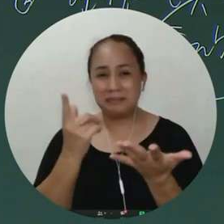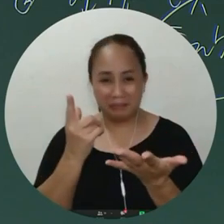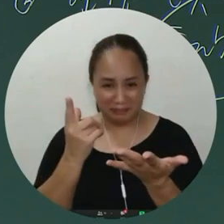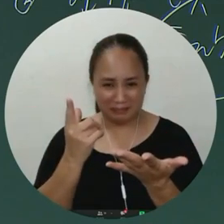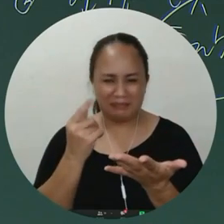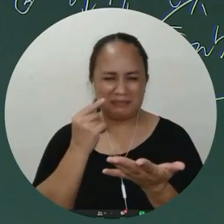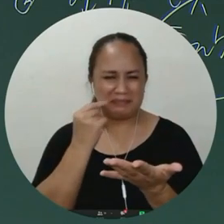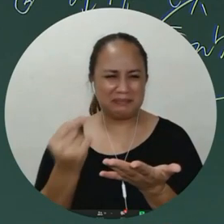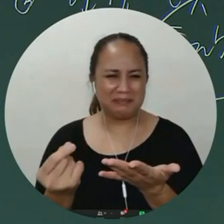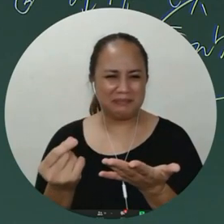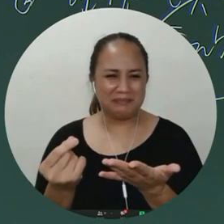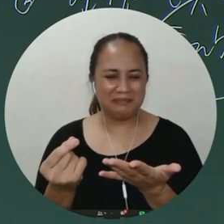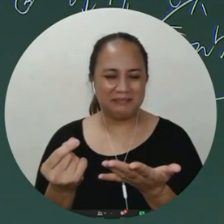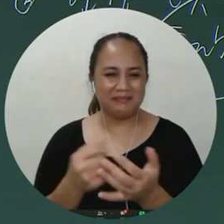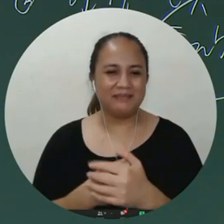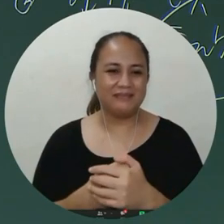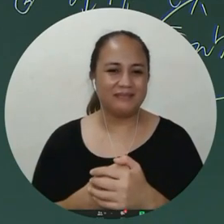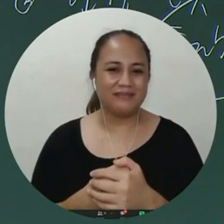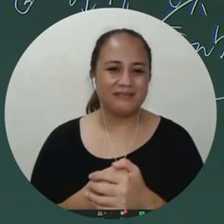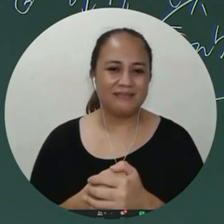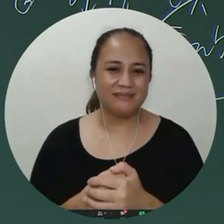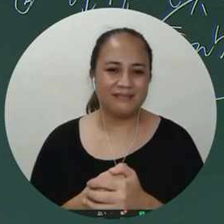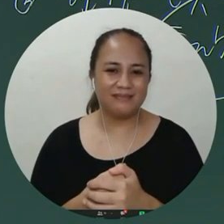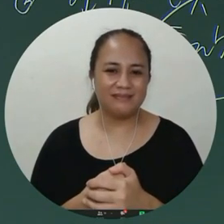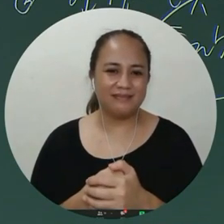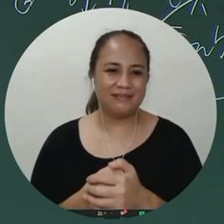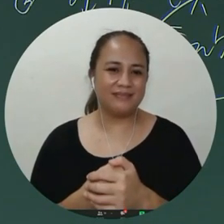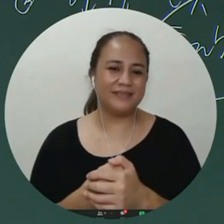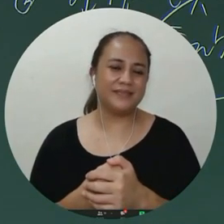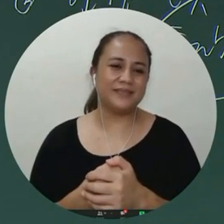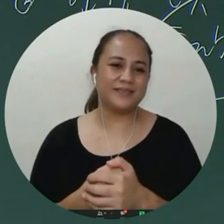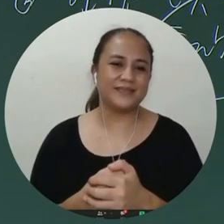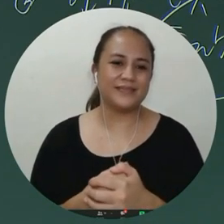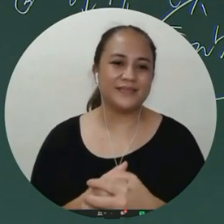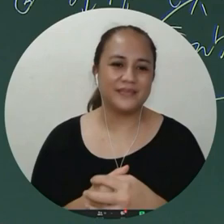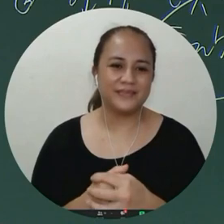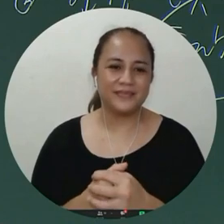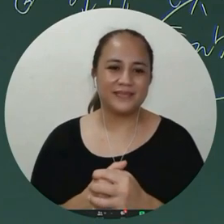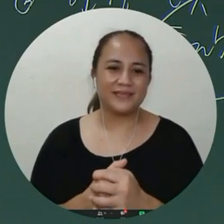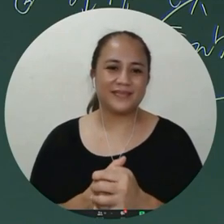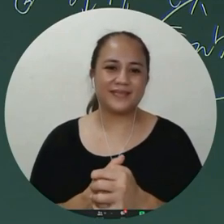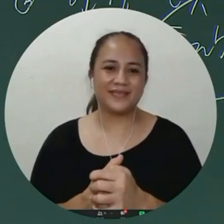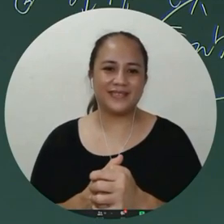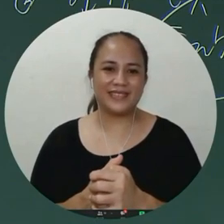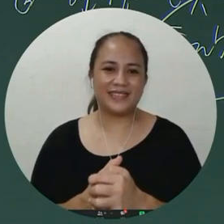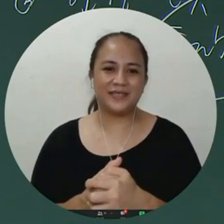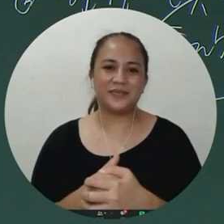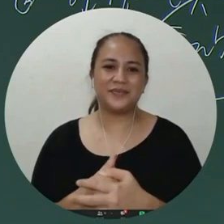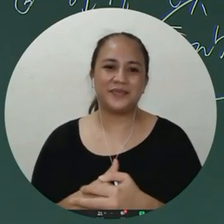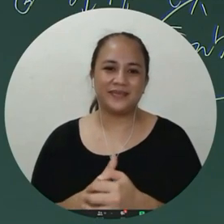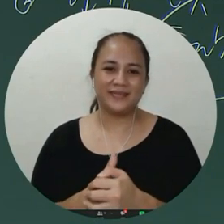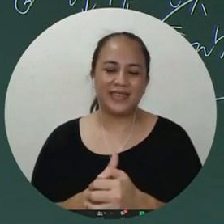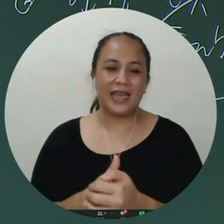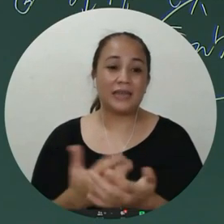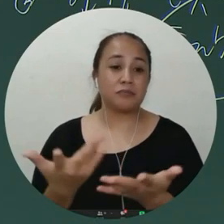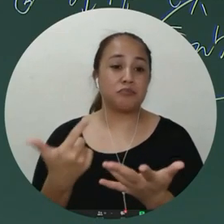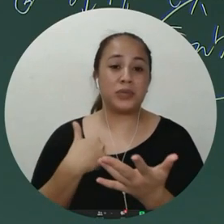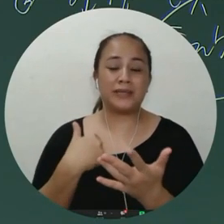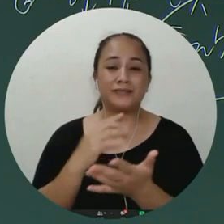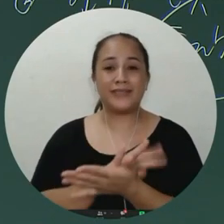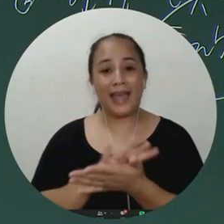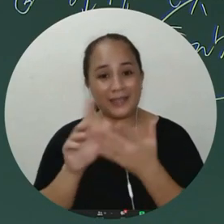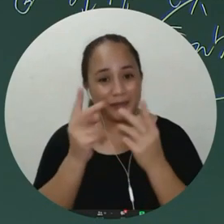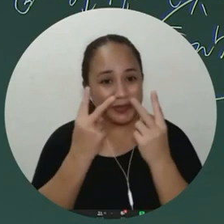이렇게 이렇게 온라인으로 만나서 반갑고 여러분의 사역 현장에 하나님 먼저 임하기를 바랍니다. So it was so nice to see all